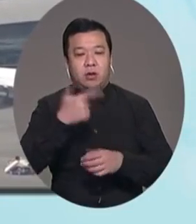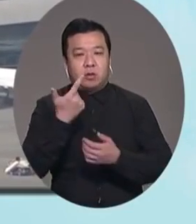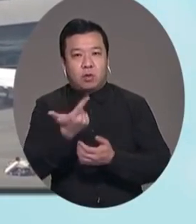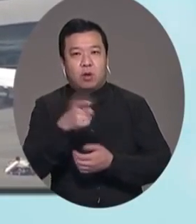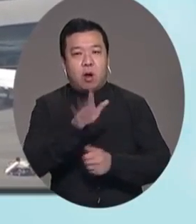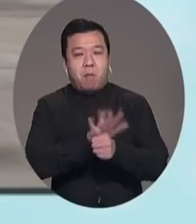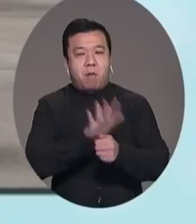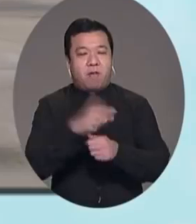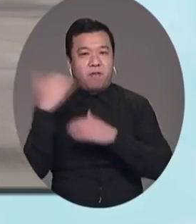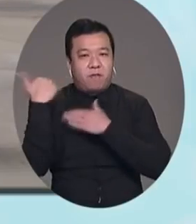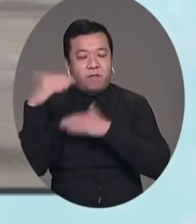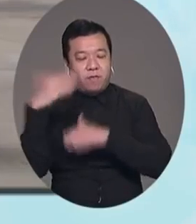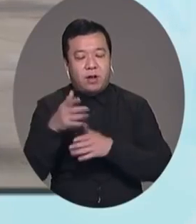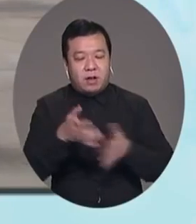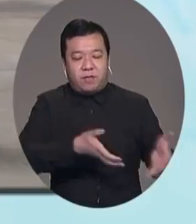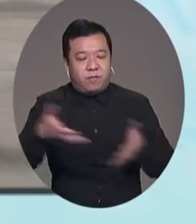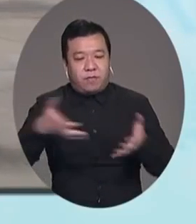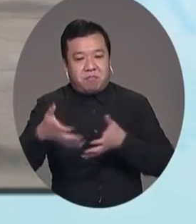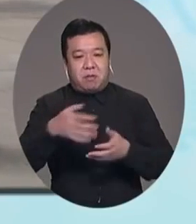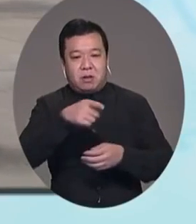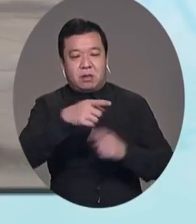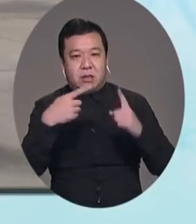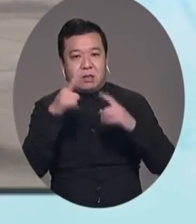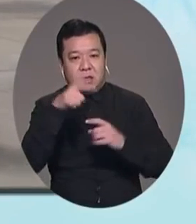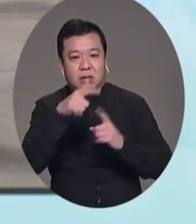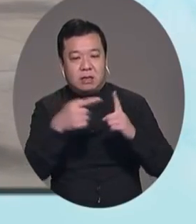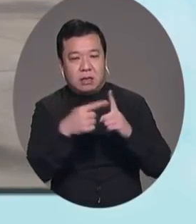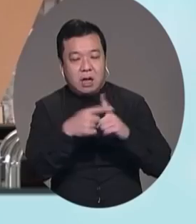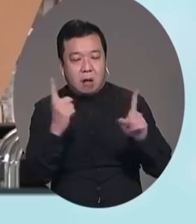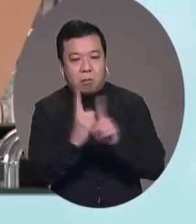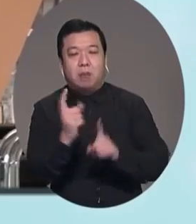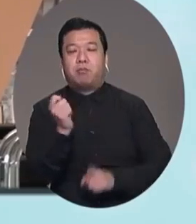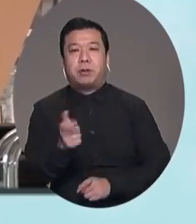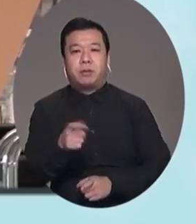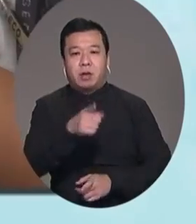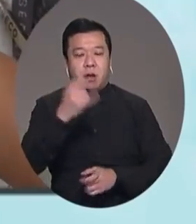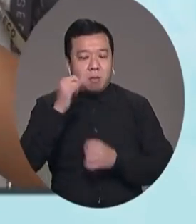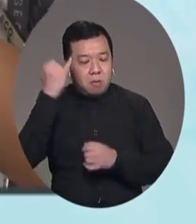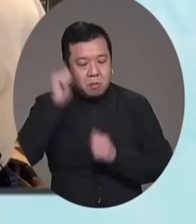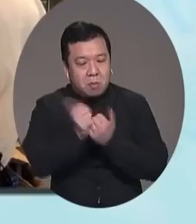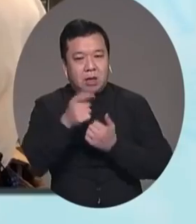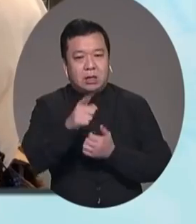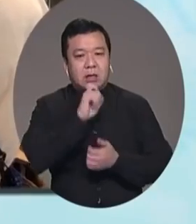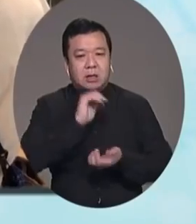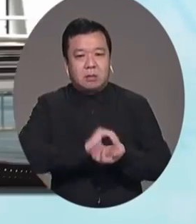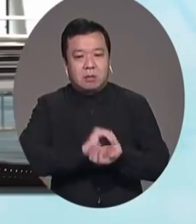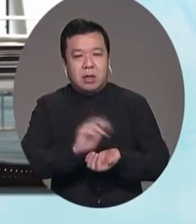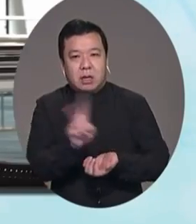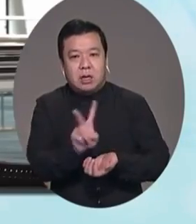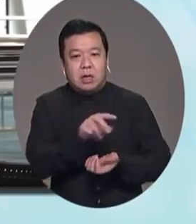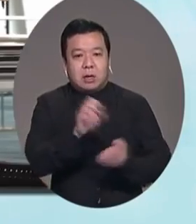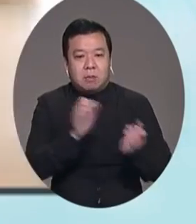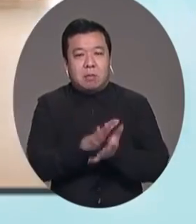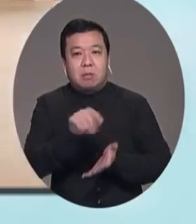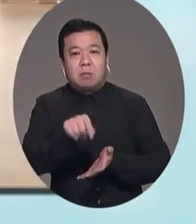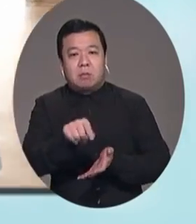机和客机上落货，不会接触到机组人员和乘客。他不认识早前同样感染 L452R 变